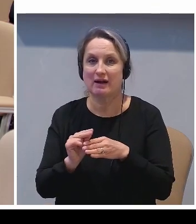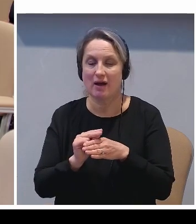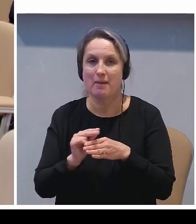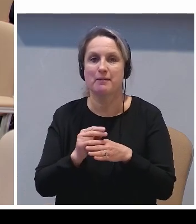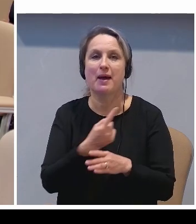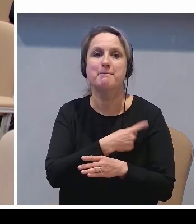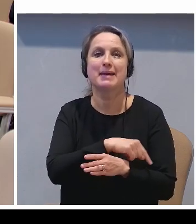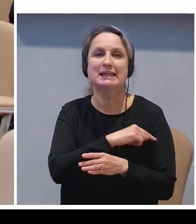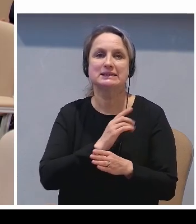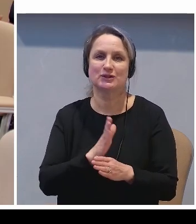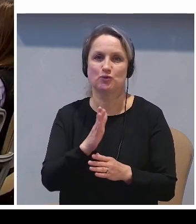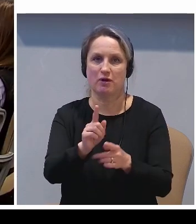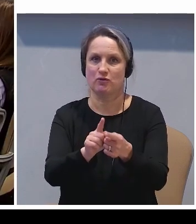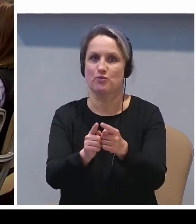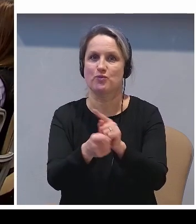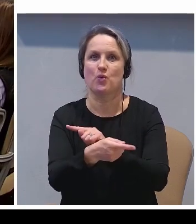meditsiini tulevikku.